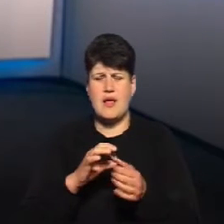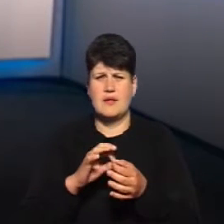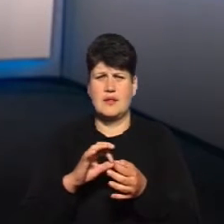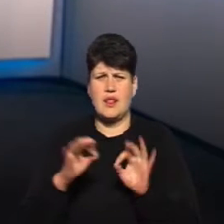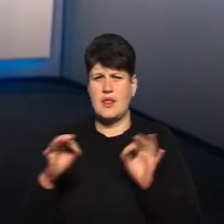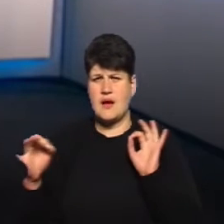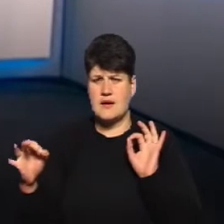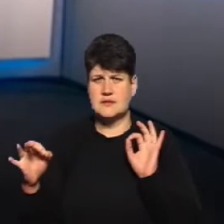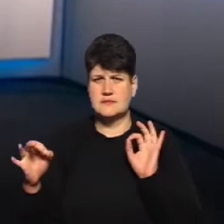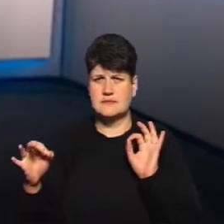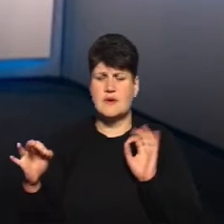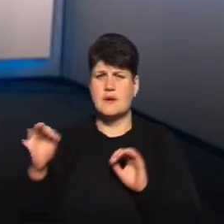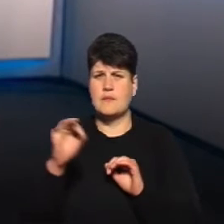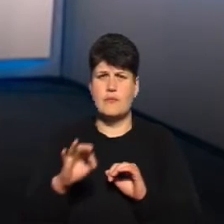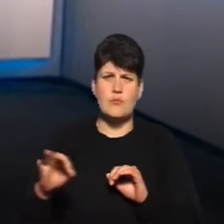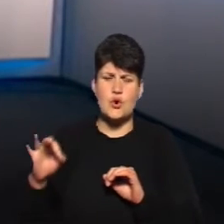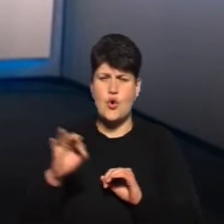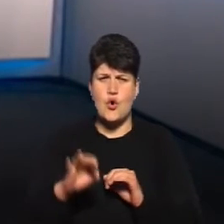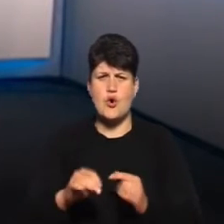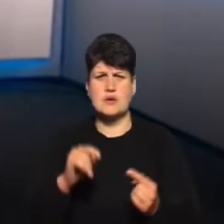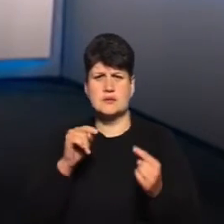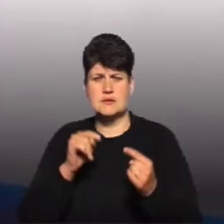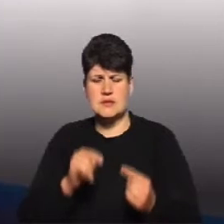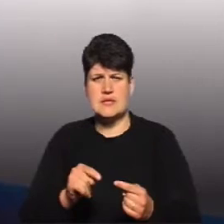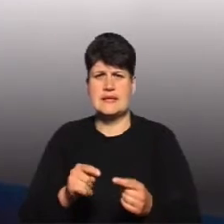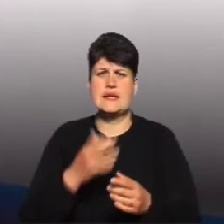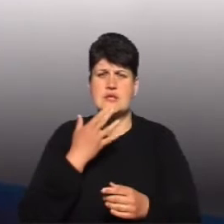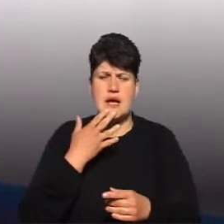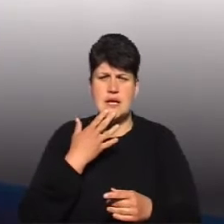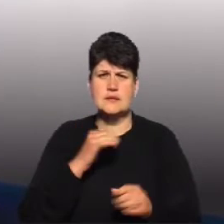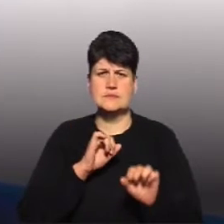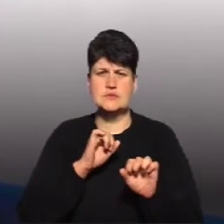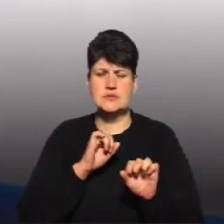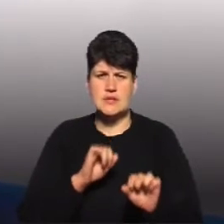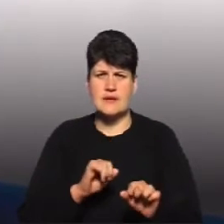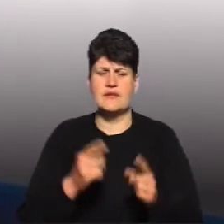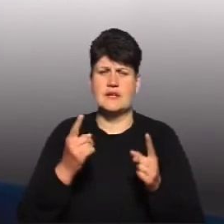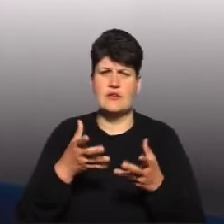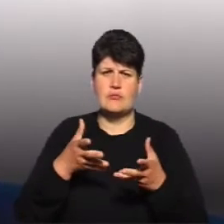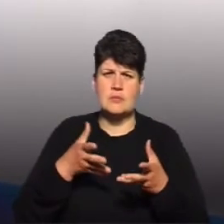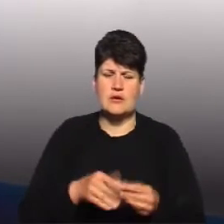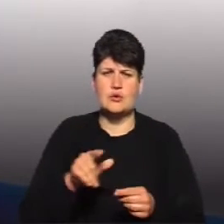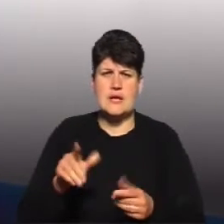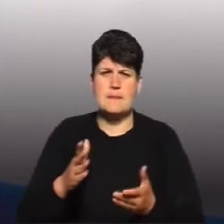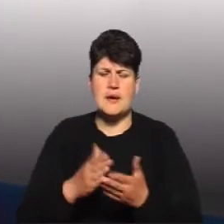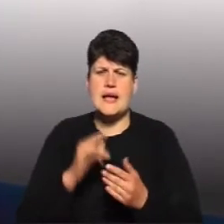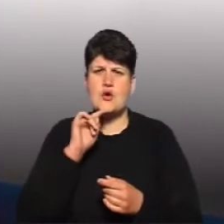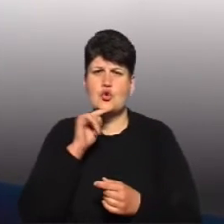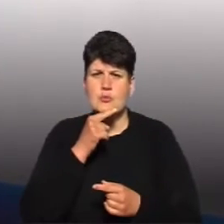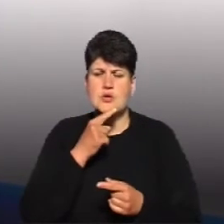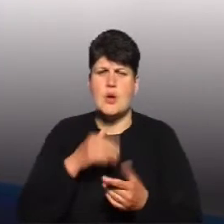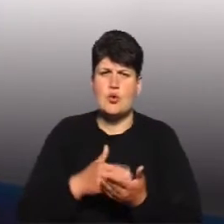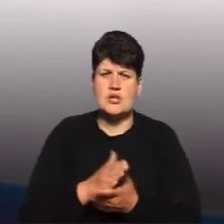Про запобігання загрозам національній безпеці, пов'язаним із надмірним впливом осіб, які мають значну економічну або політичну вагу в суспільному